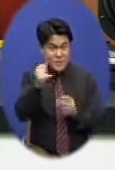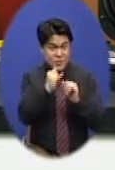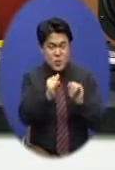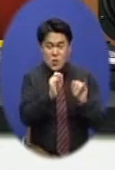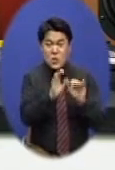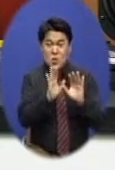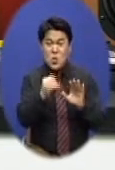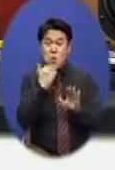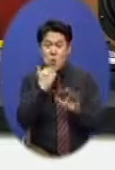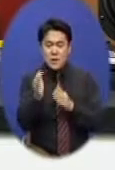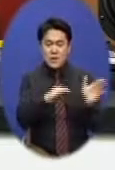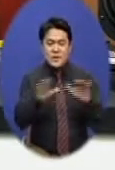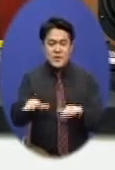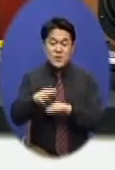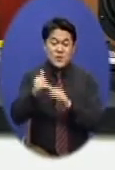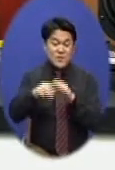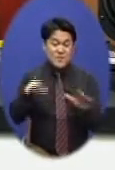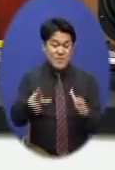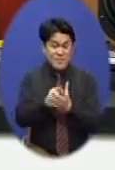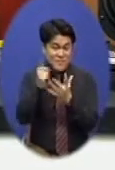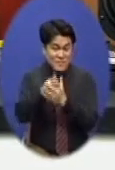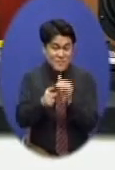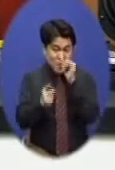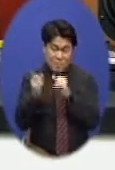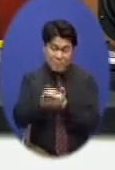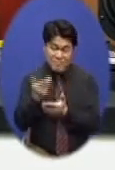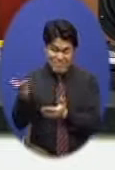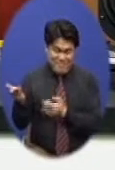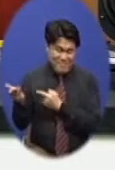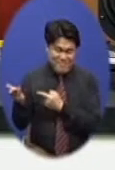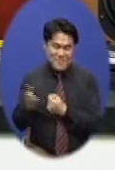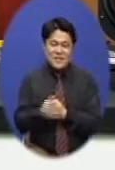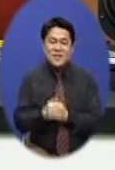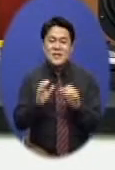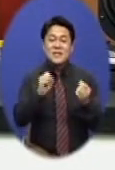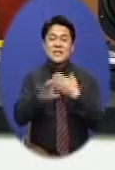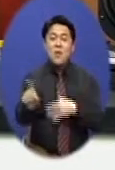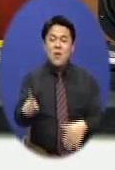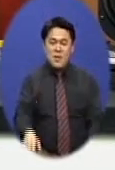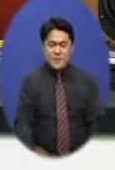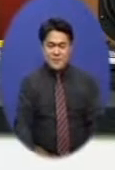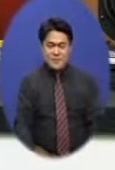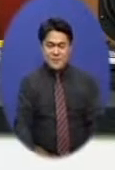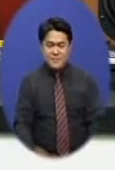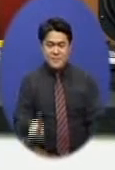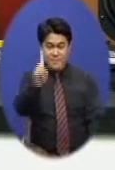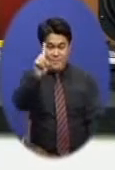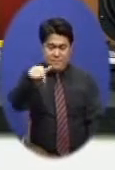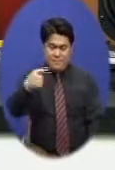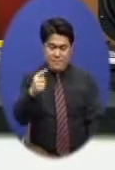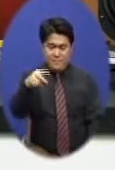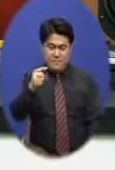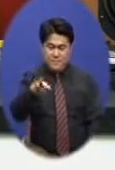퀴즈가 있었잖아요. 그렇죠. 농촌 알기 퀴즈. 퀴즈가 바로 이 문제였습니다. 네, 이 문제였습니다. 네. 네. 오늘의 정답은 1번.